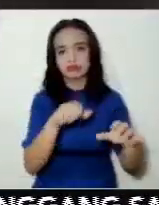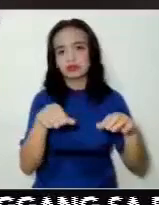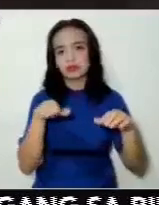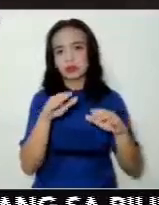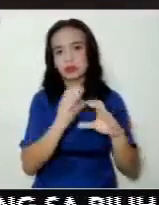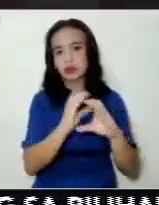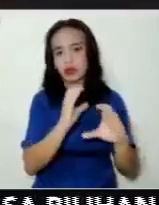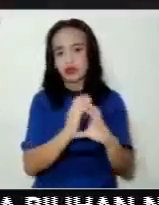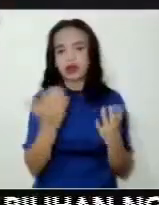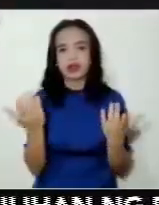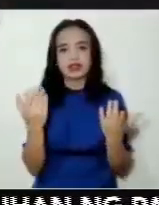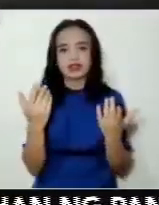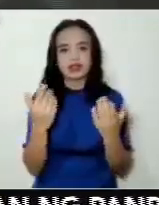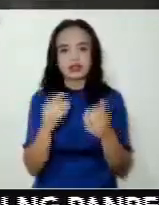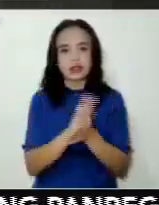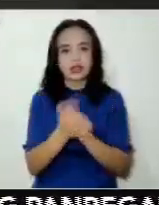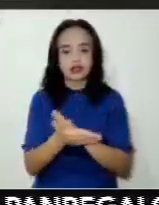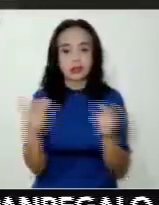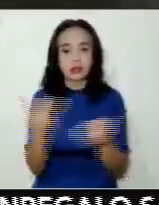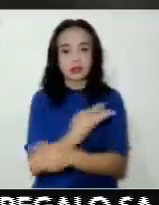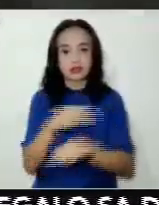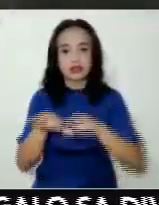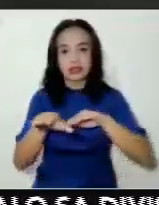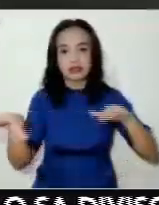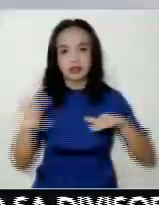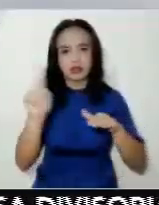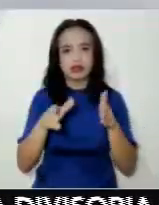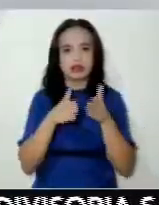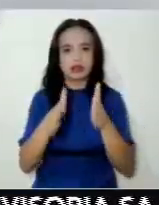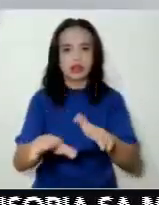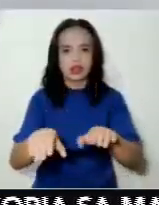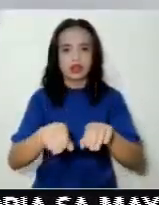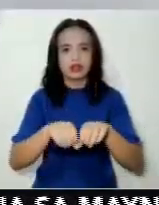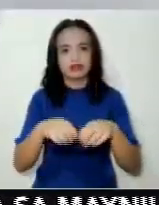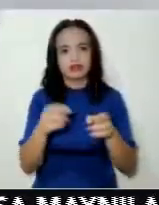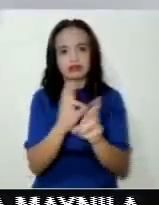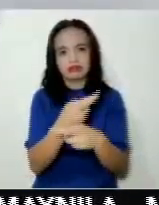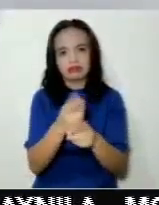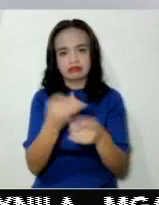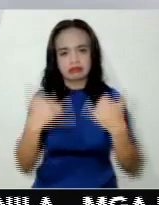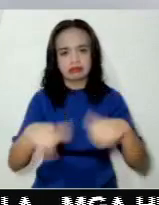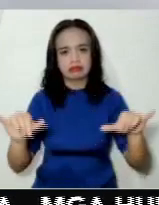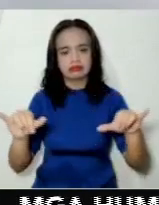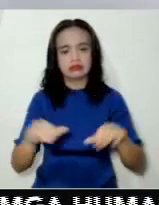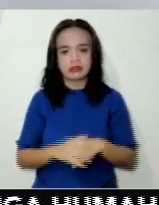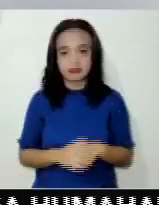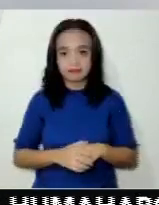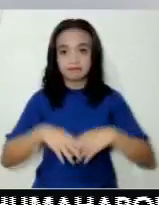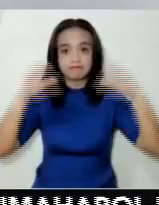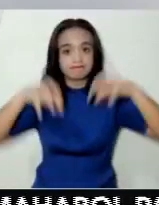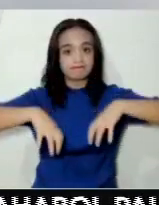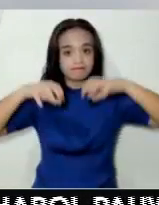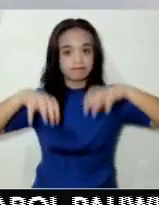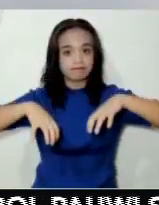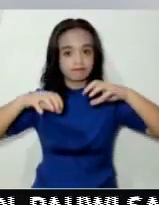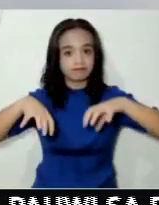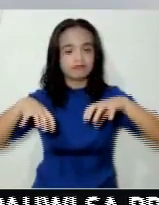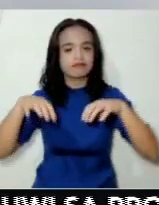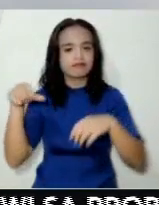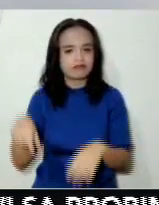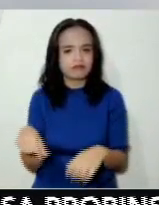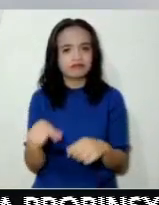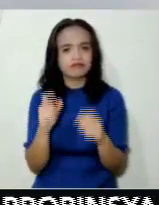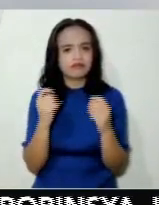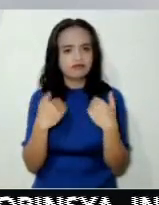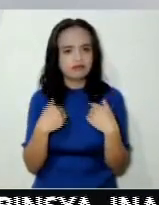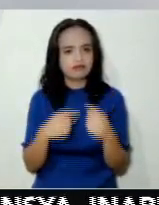nagpalala sa traffic ang mga kalsadang sira at ginagawa pa. Ang tag-ulan po ay nagdudulot ng mabilis na pagkasira ng ating